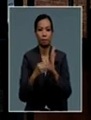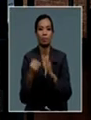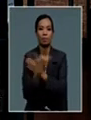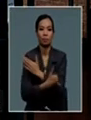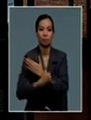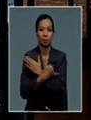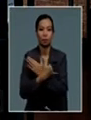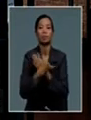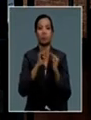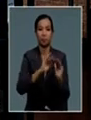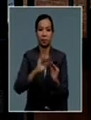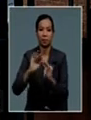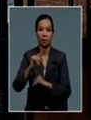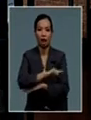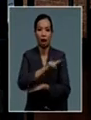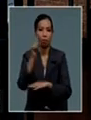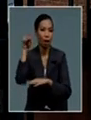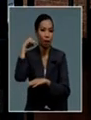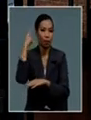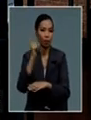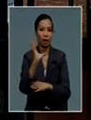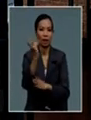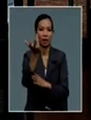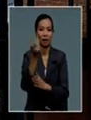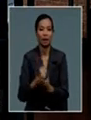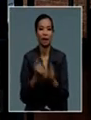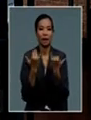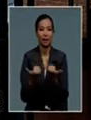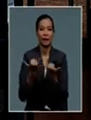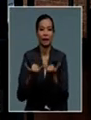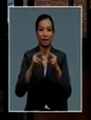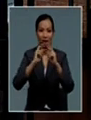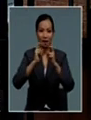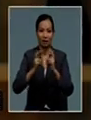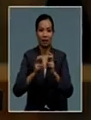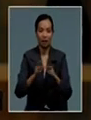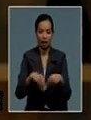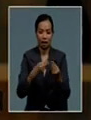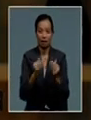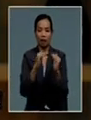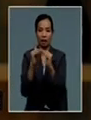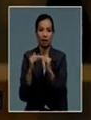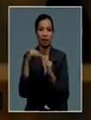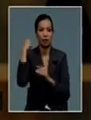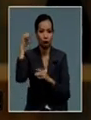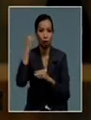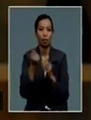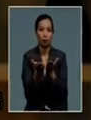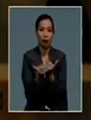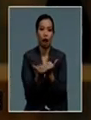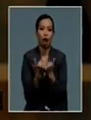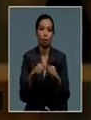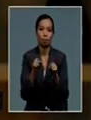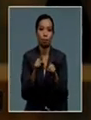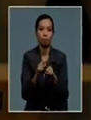นำมาฝากกันบรรยากาศของวันสตรีสากล ถือเป็นเรื่องดีนะคะเพราะว่าปัจจุบันเนี่ยในเรื่องของการให้เกียรติในสิทธิของสตรีก็ได้รับความนิยมม